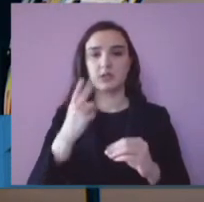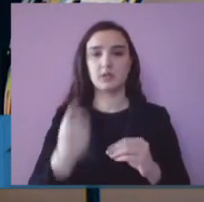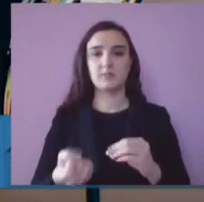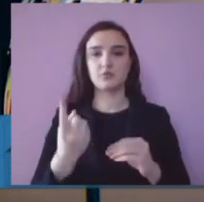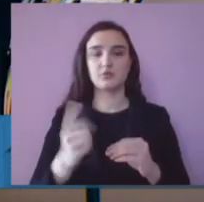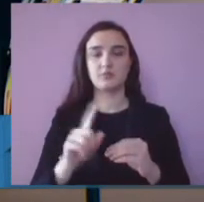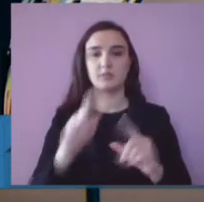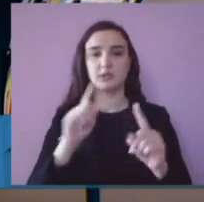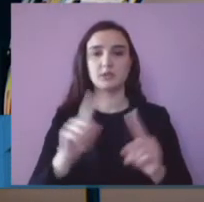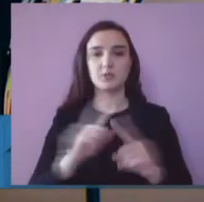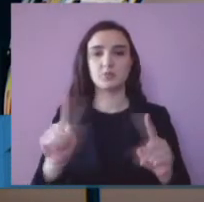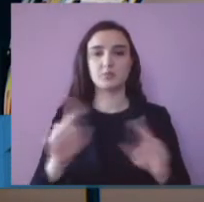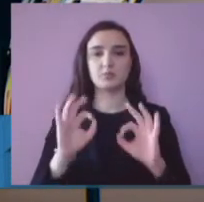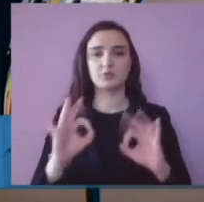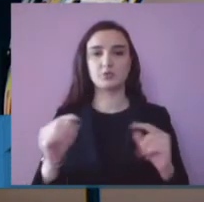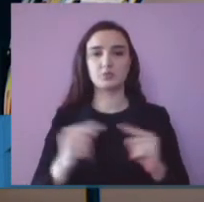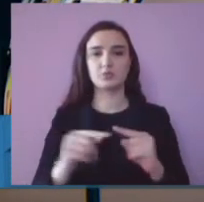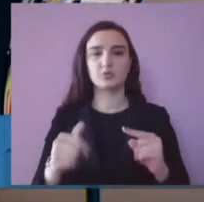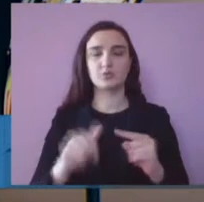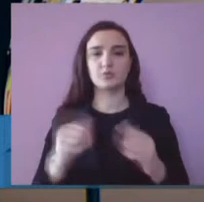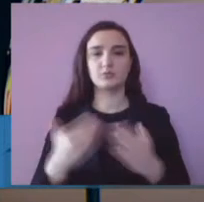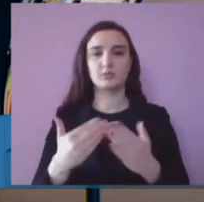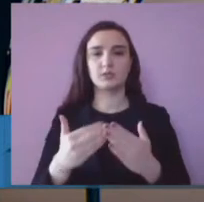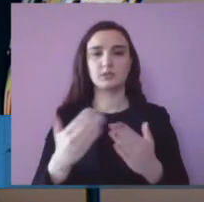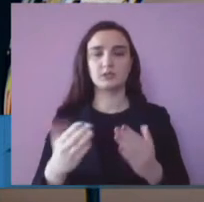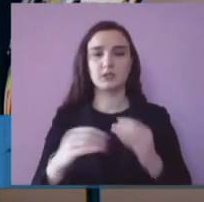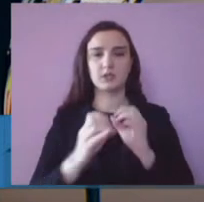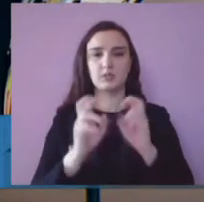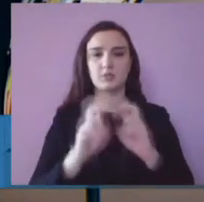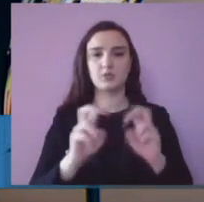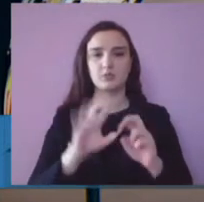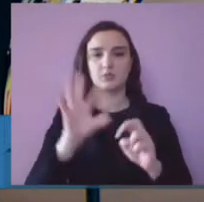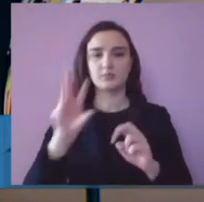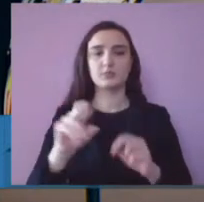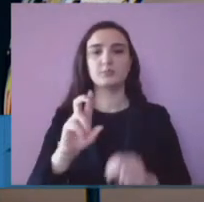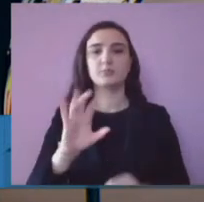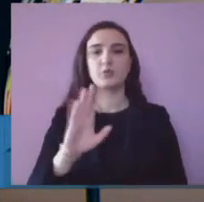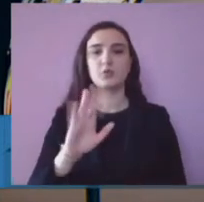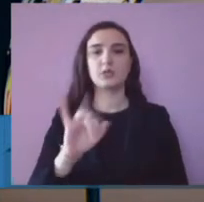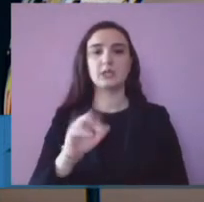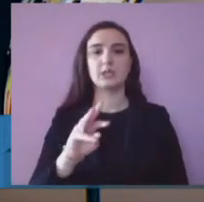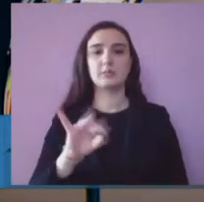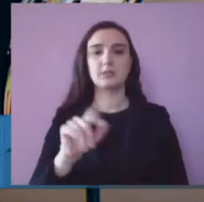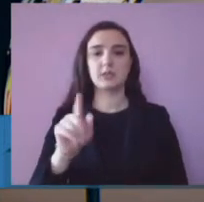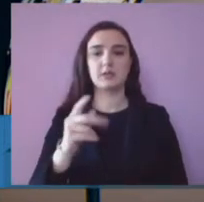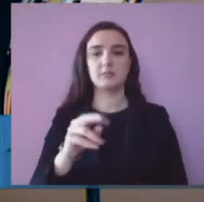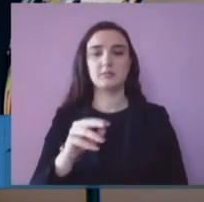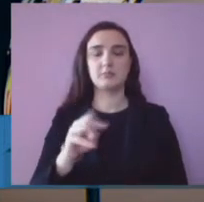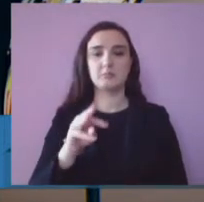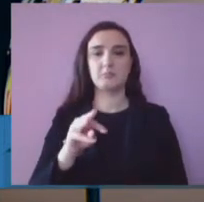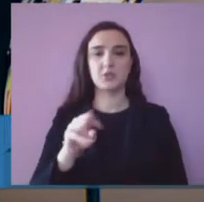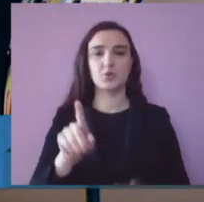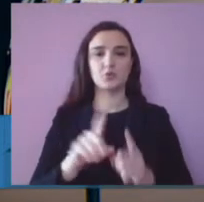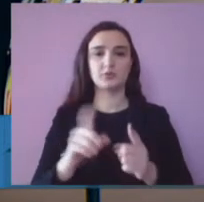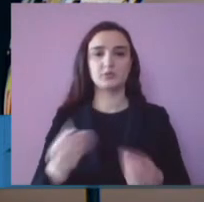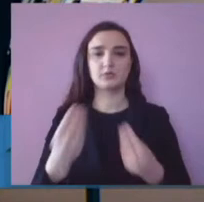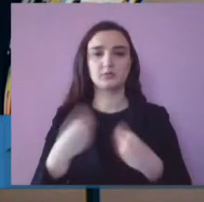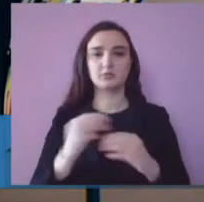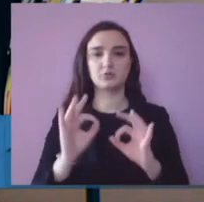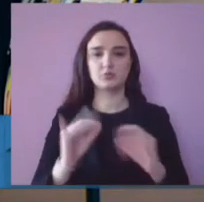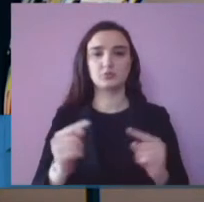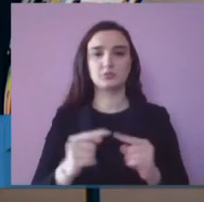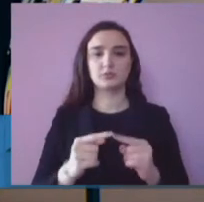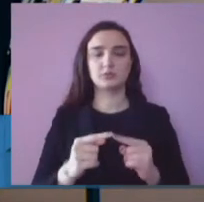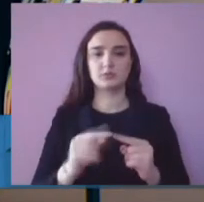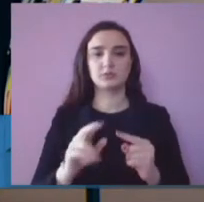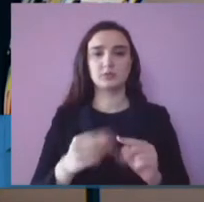განსაკუთრებული სიზუსტით, როგორც მაგალითად ლაბორატორიაში ბიოქიმიური მეთოდები იძლევიან სიზუსტეს. ამის